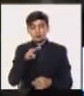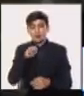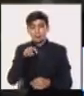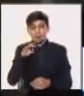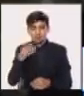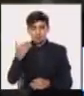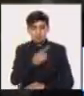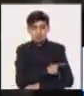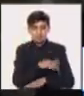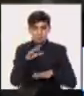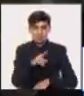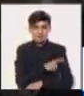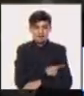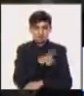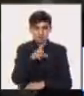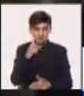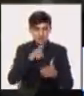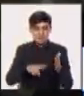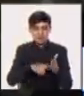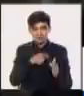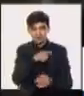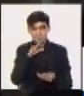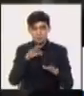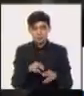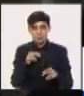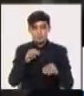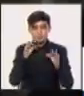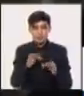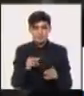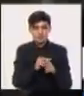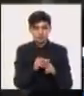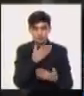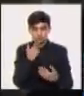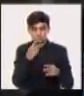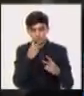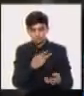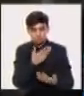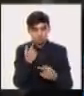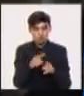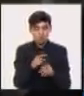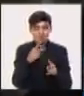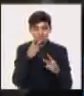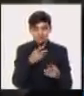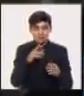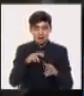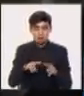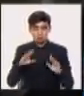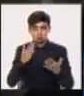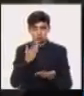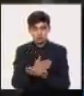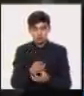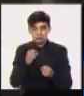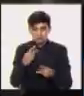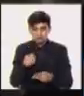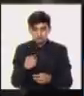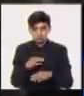больницадағы врачтарға сенім жоқ. Ешкім ол жақта дұрыс лечениеге қарамайды. Қарағандының өзінде осындай ситуация болып тұрғаннан